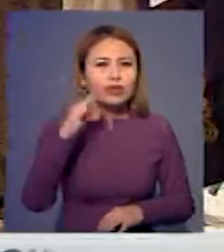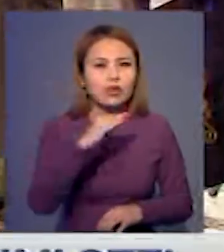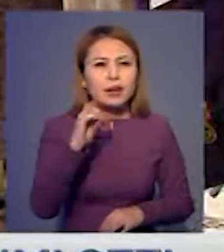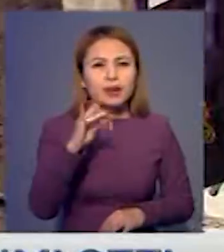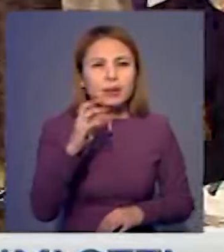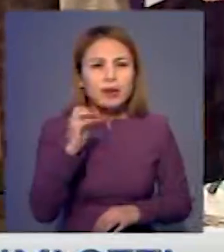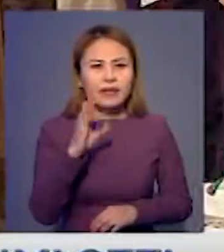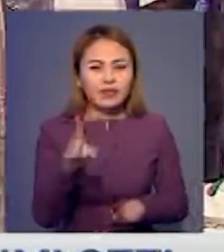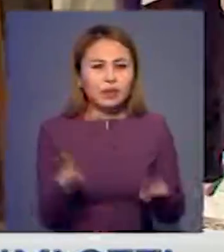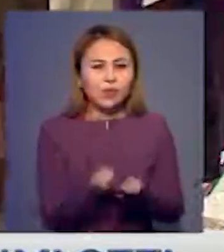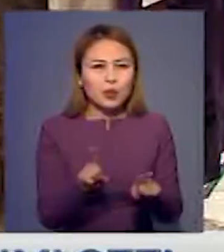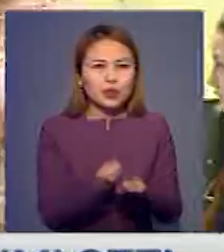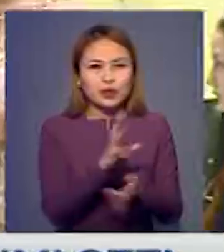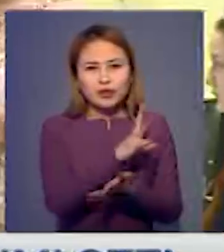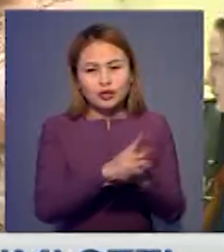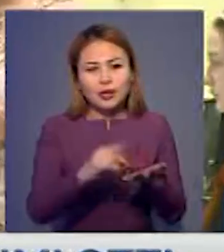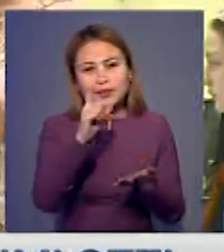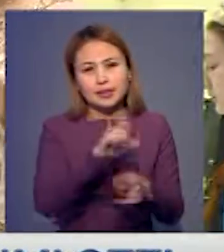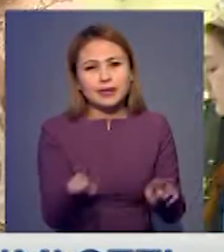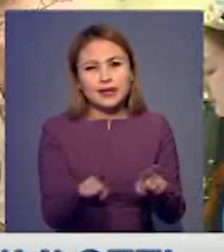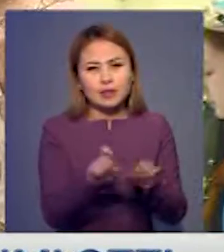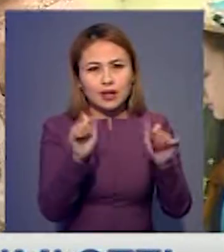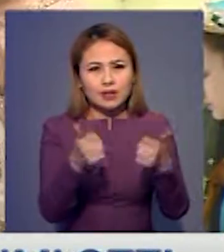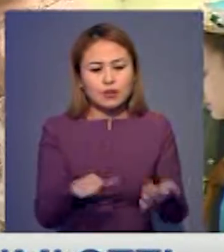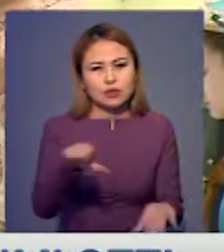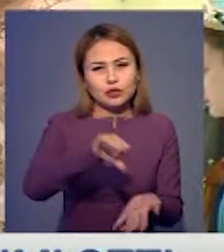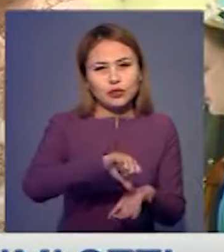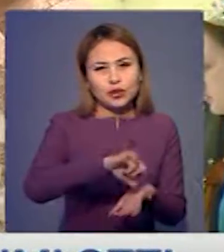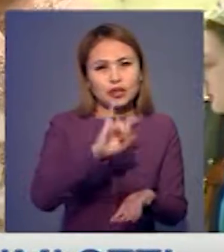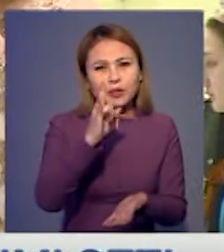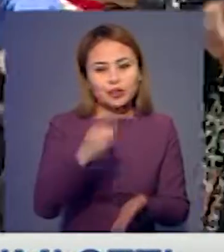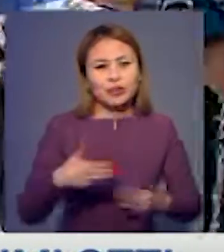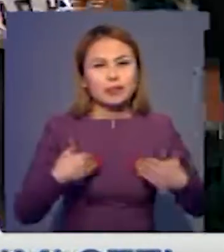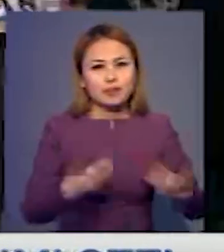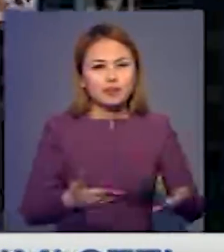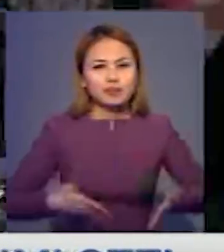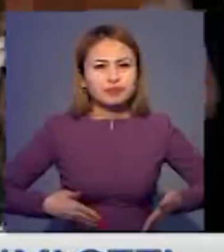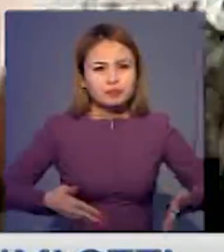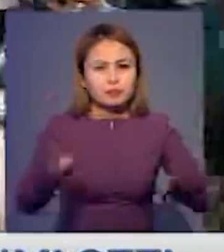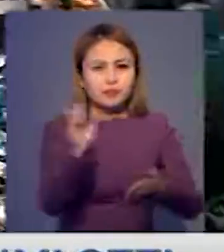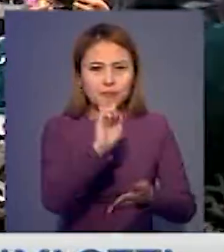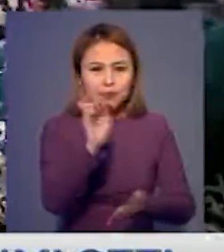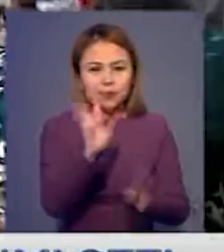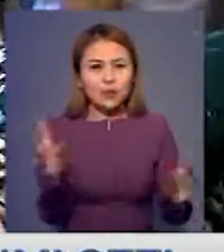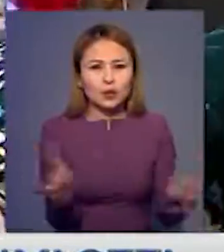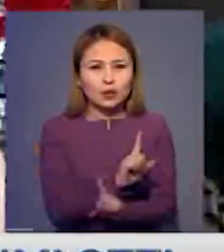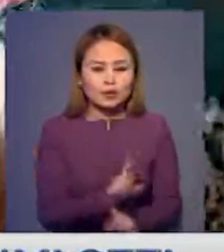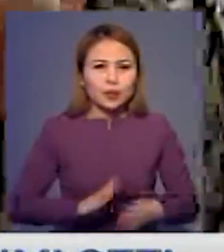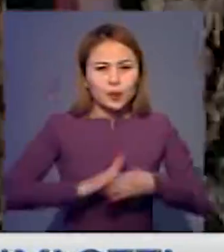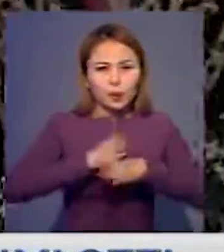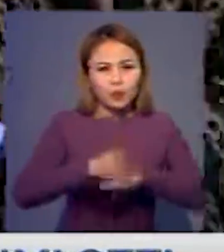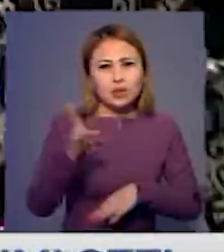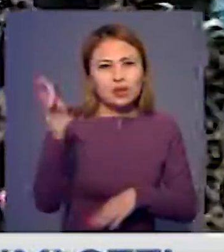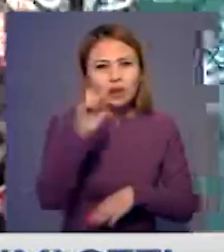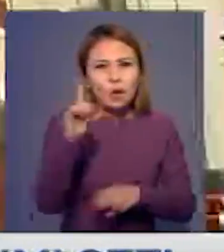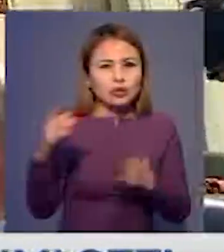Жамбыл Артықбаев сияқты ел алдында жүрген азаматтар рәсімге қатысып бүлдіршіндерге ақ жол тіледі. Бұдан бөлек музей қонақтарының